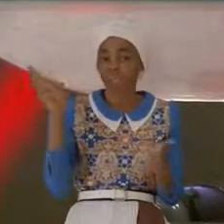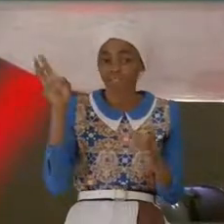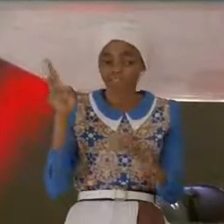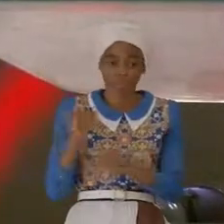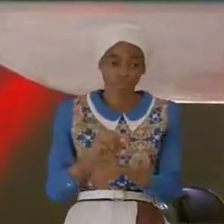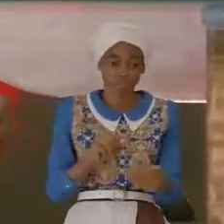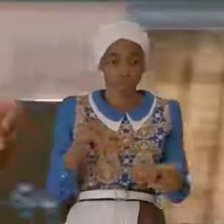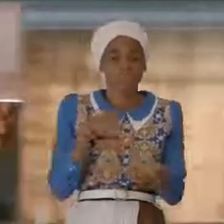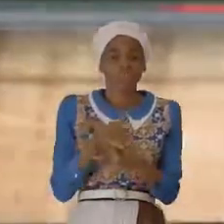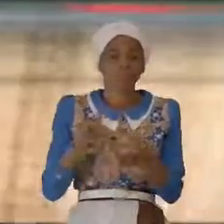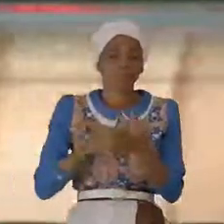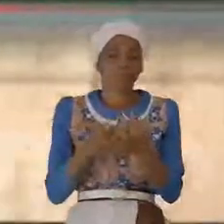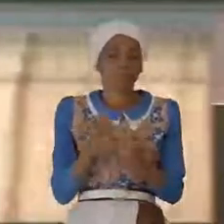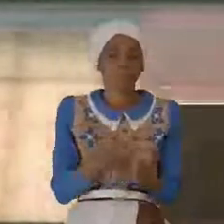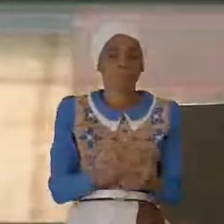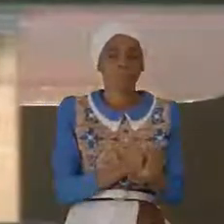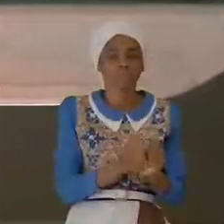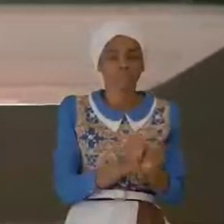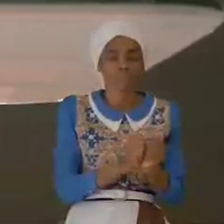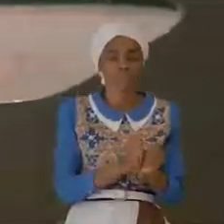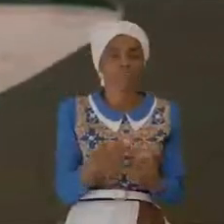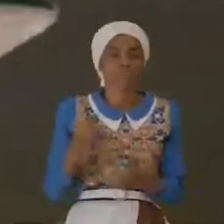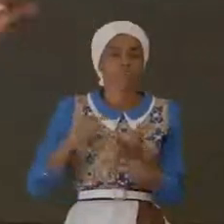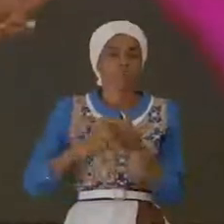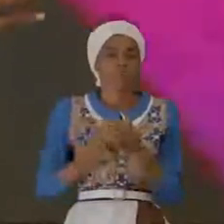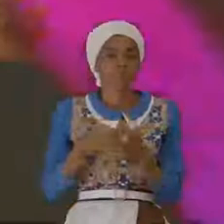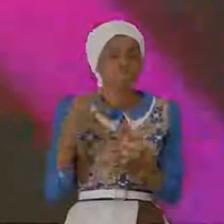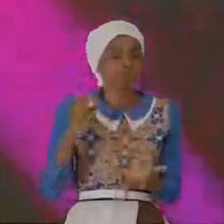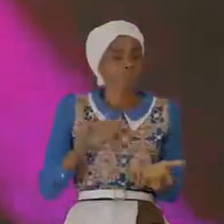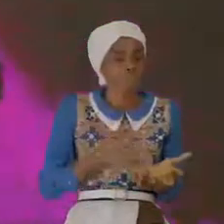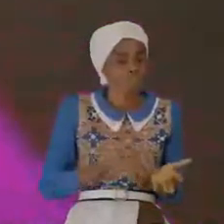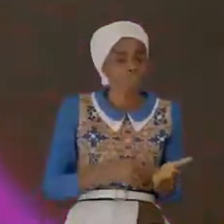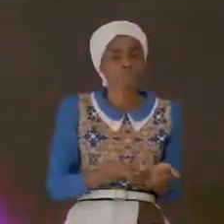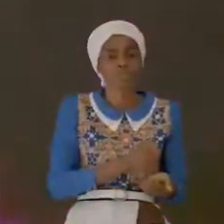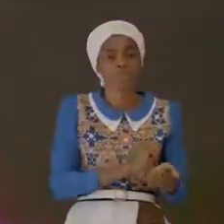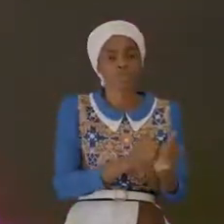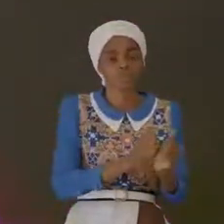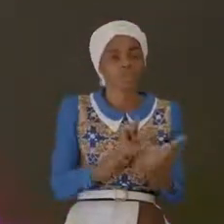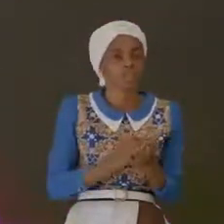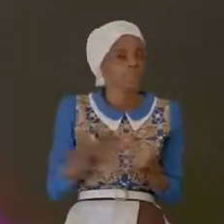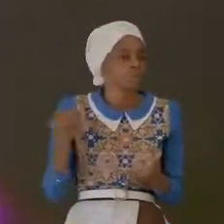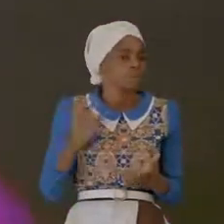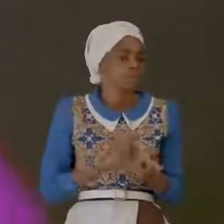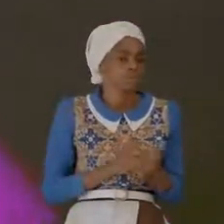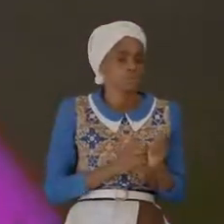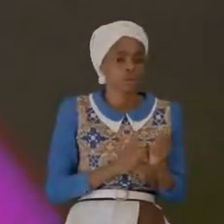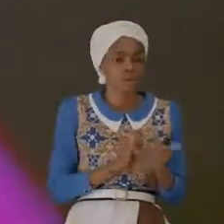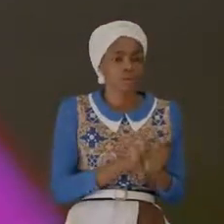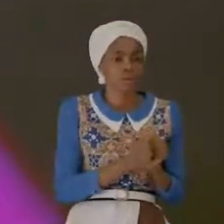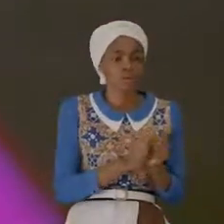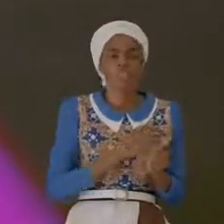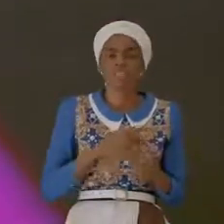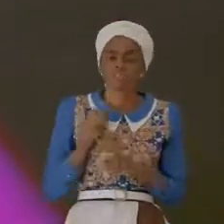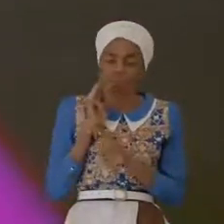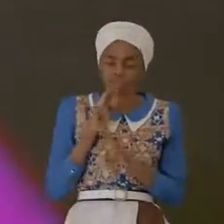chrétienne. Il les a vus au commencement de cette course devant eux. Il les a regardés